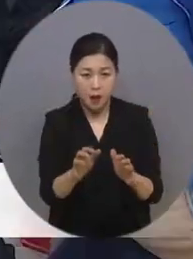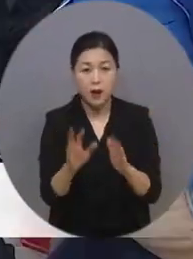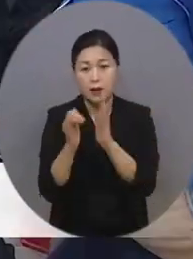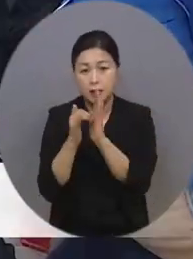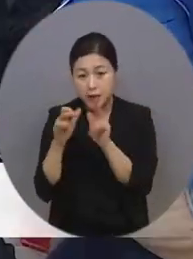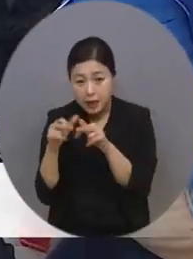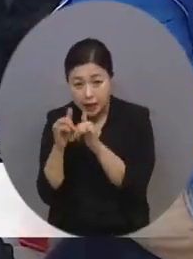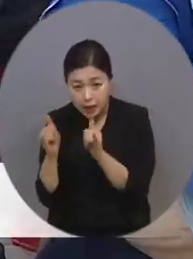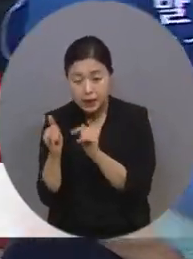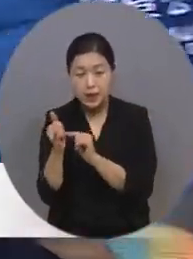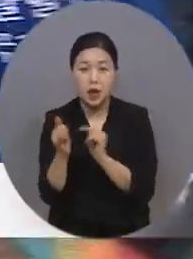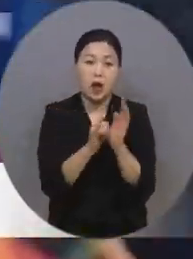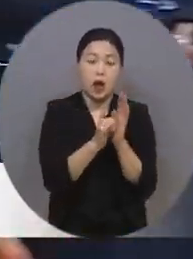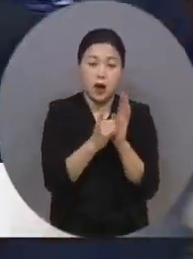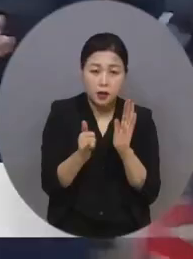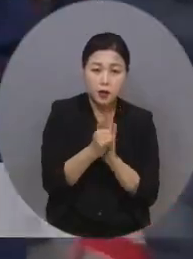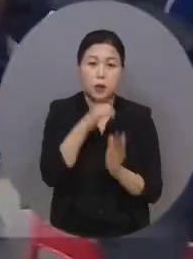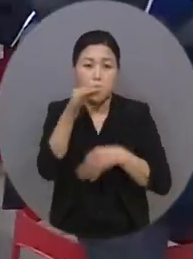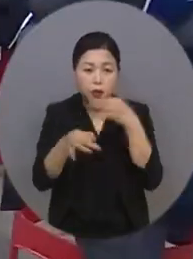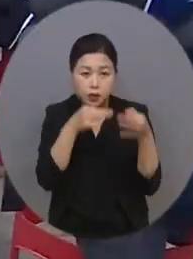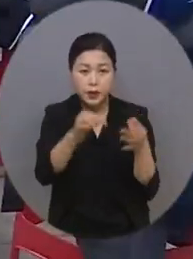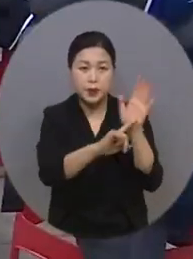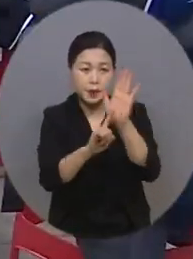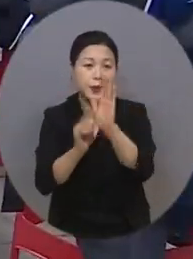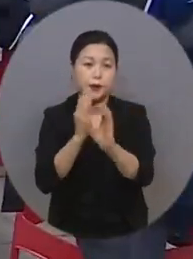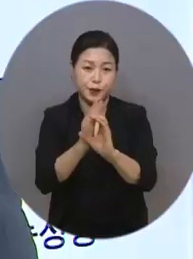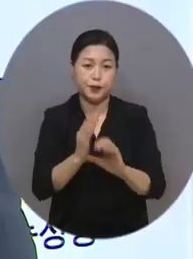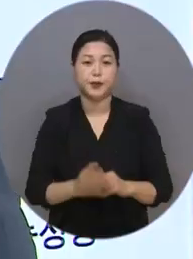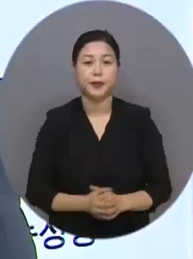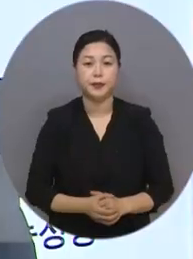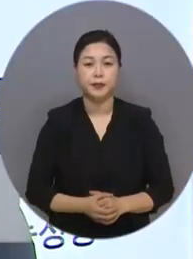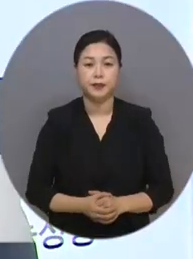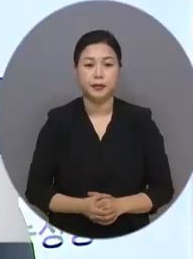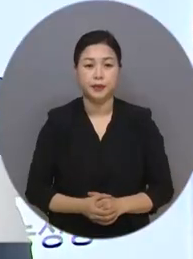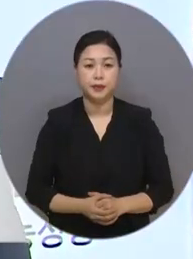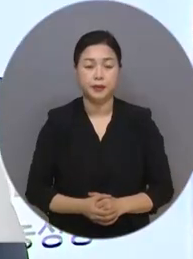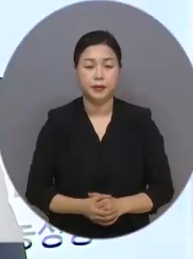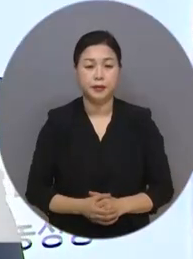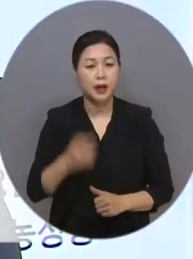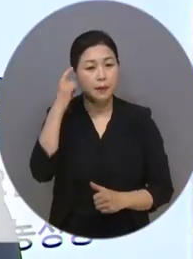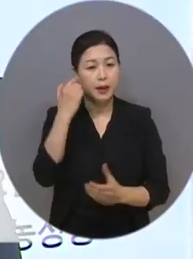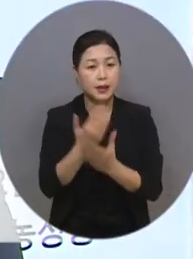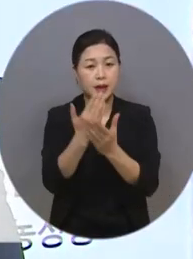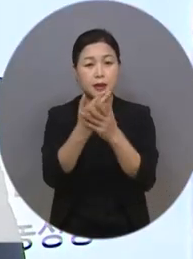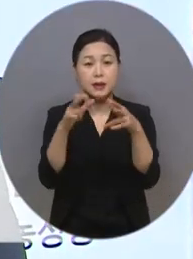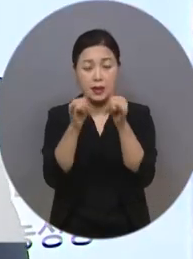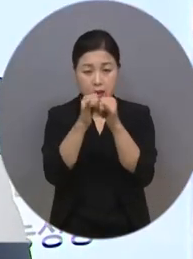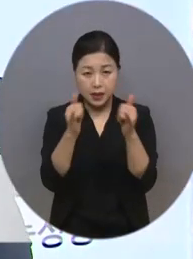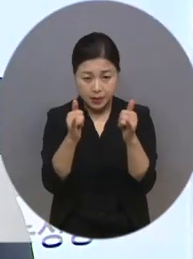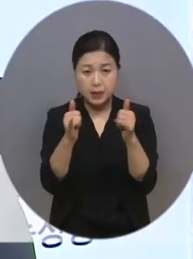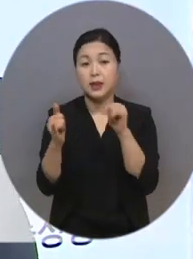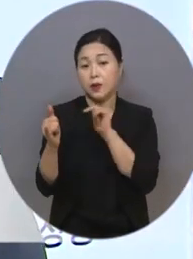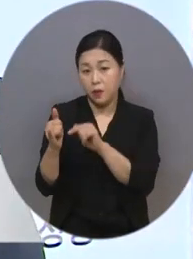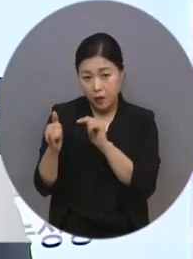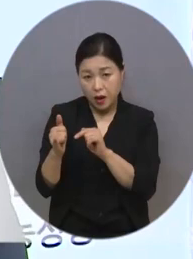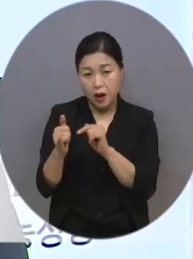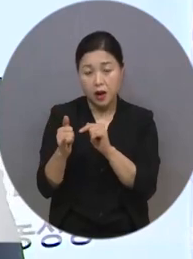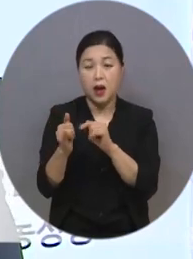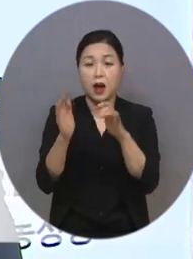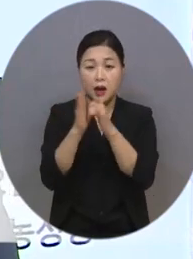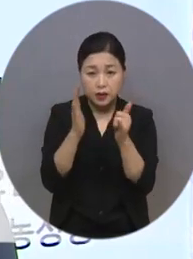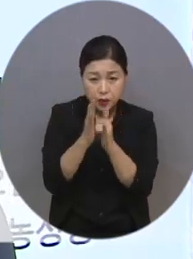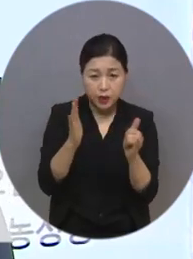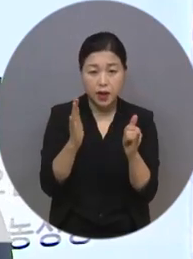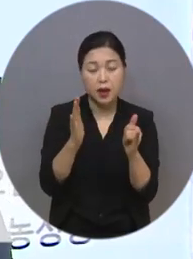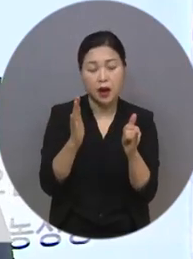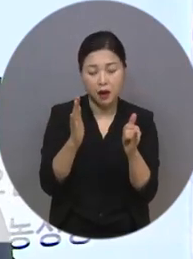당사자와 가족들의 목소리를 세상에 알리고 있습니다. 발달장애를 가진 당사자와 그 가족의